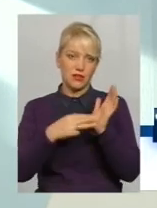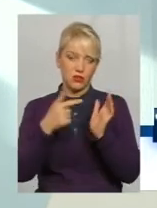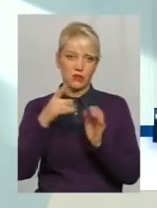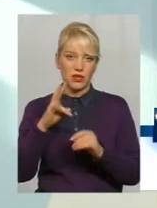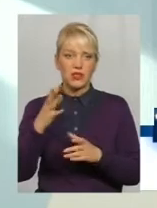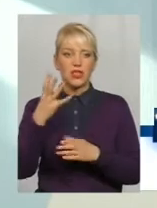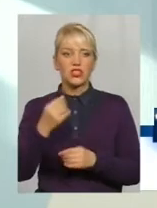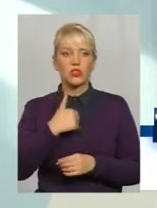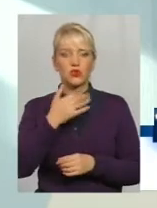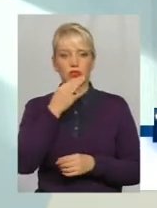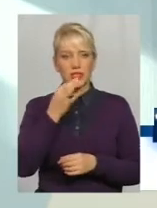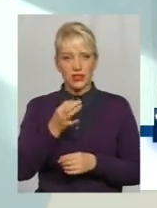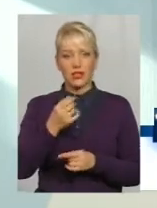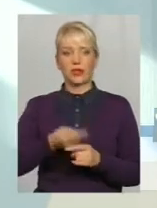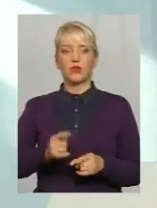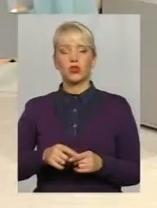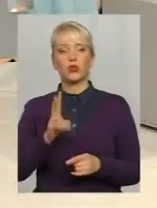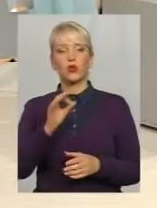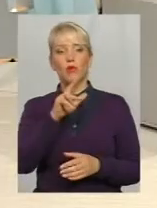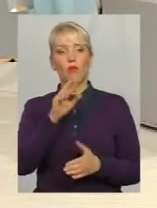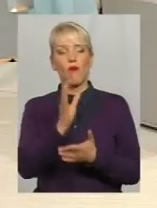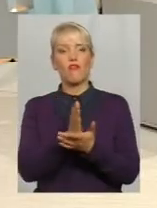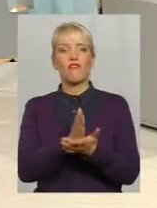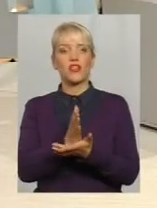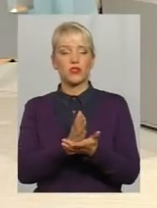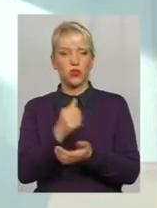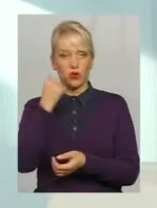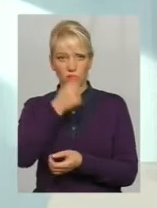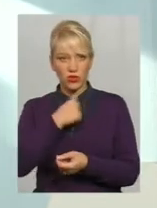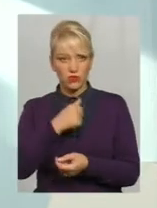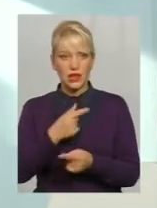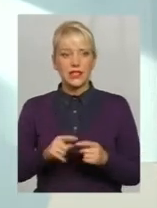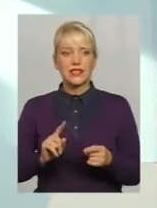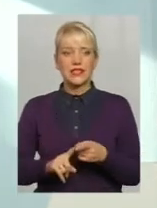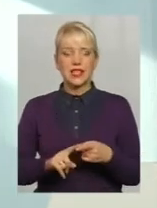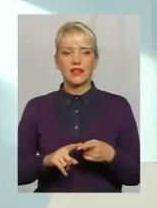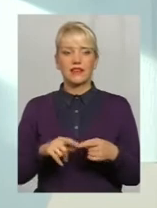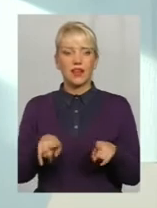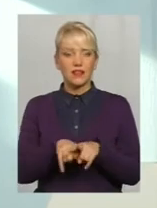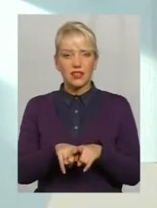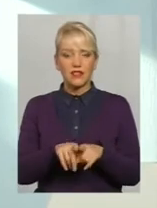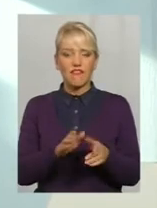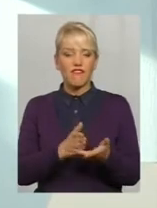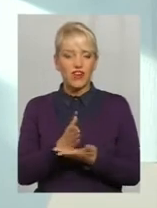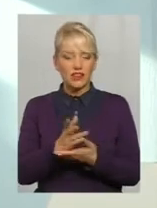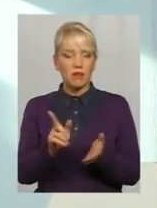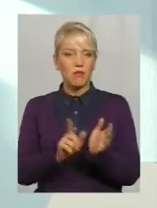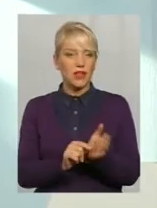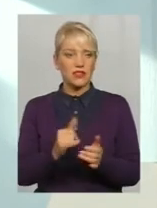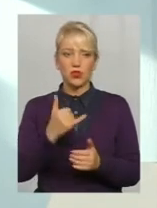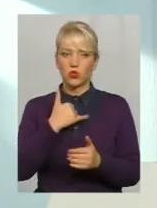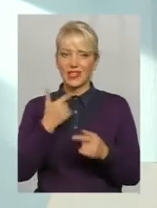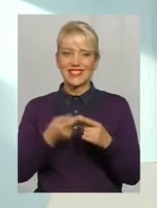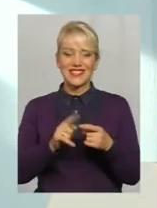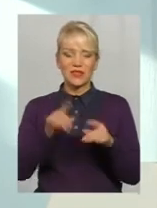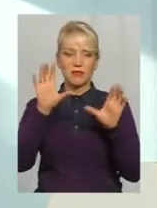про тих, хто пішов на пенсію по вислузі років якраз, уже практично такий вид пенсії у нас вже цим